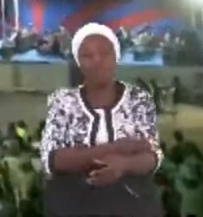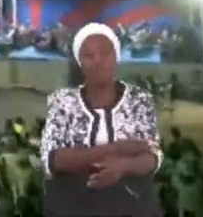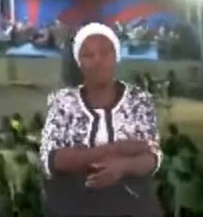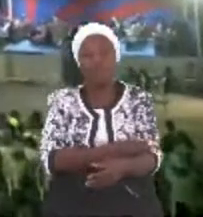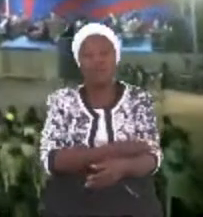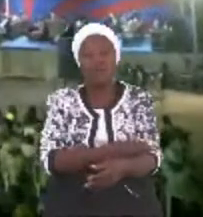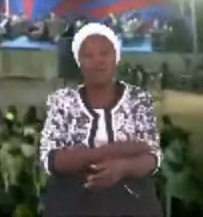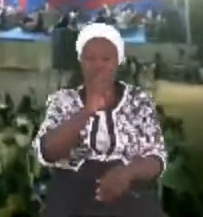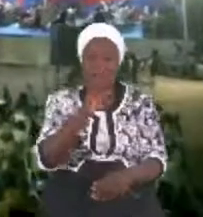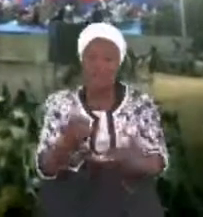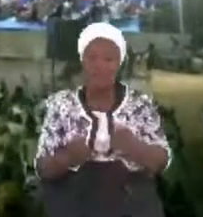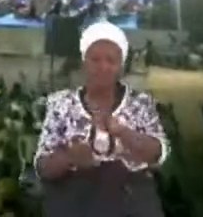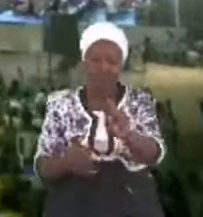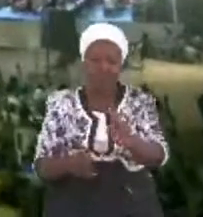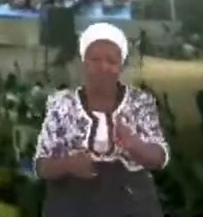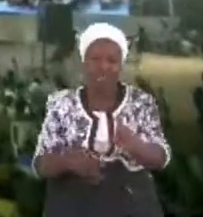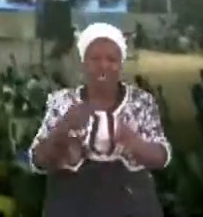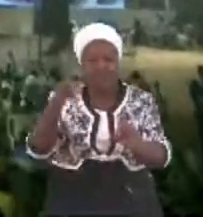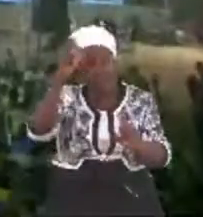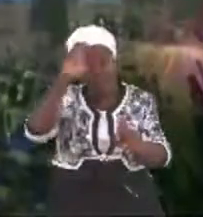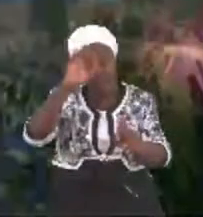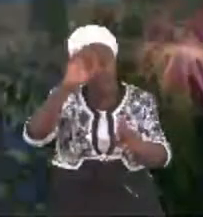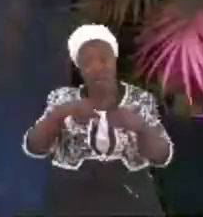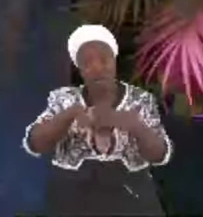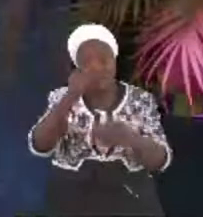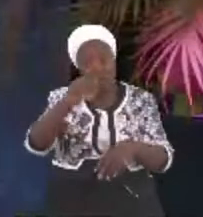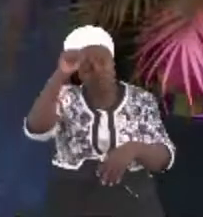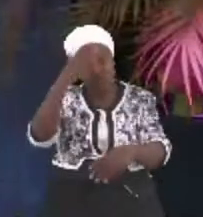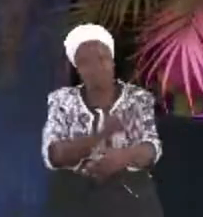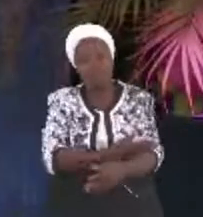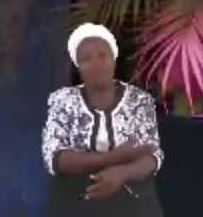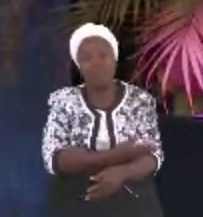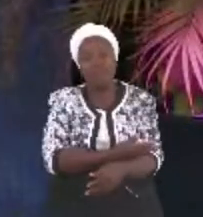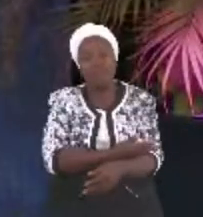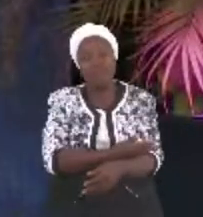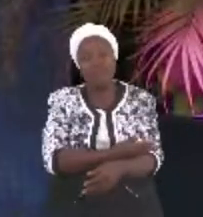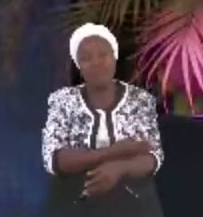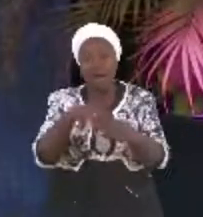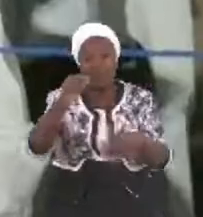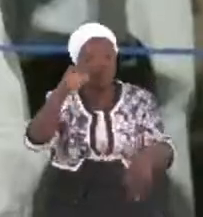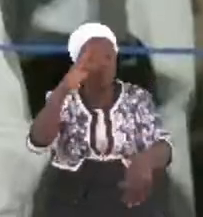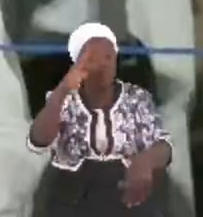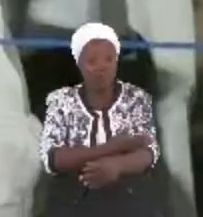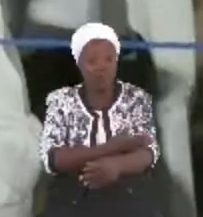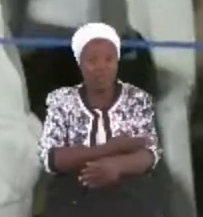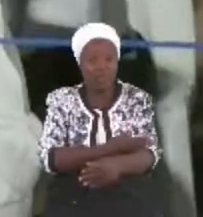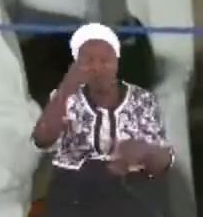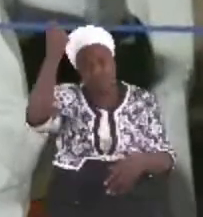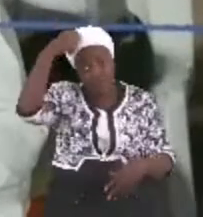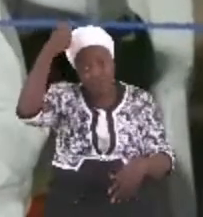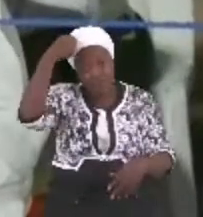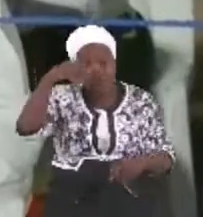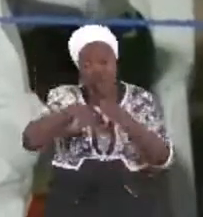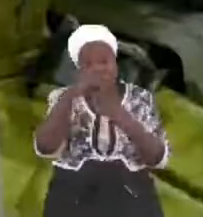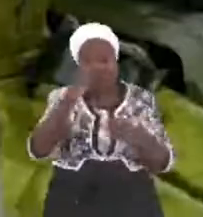es-tu? Le démon est sorti de ton fils, de ton cerveau,